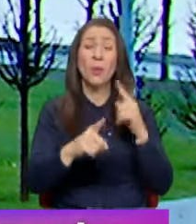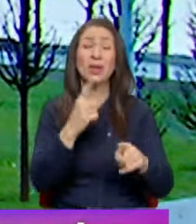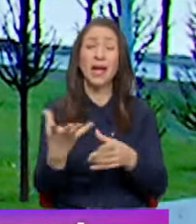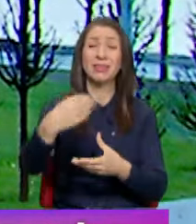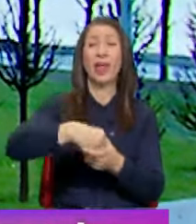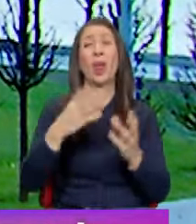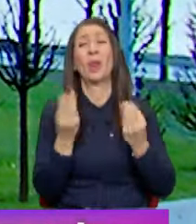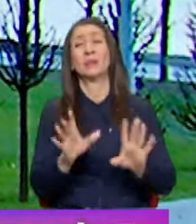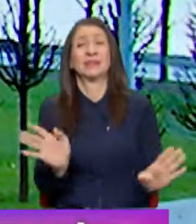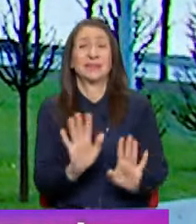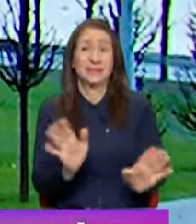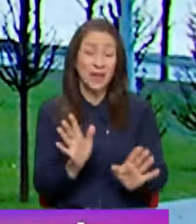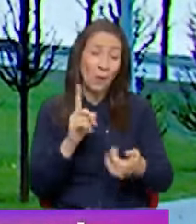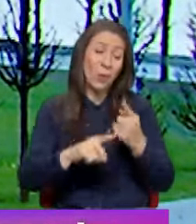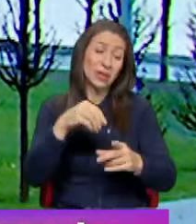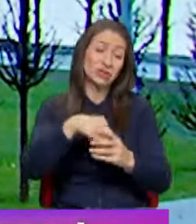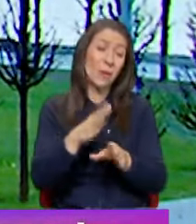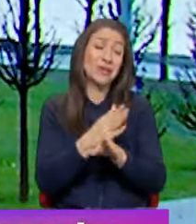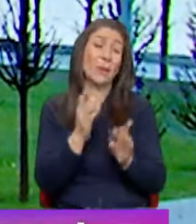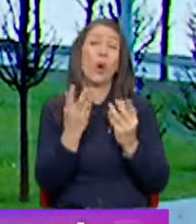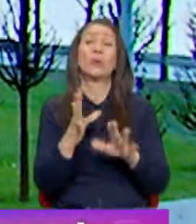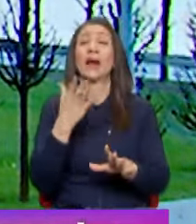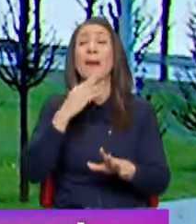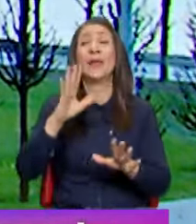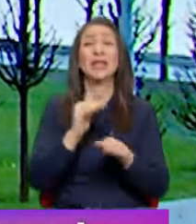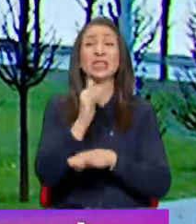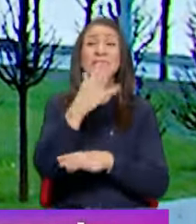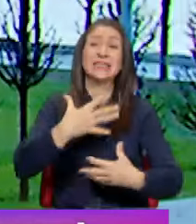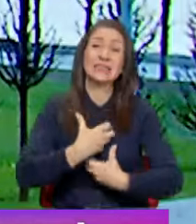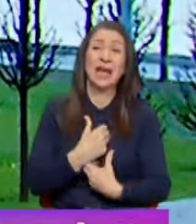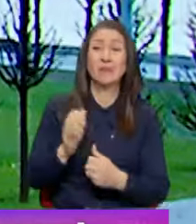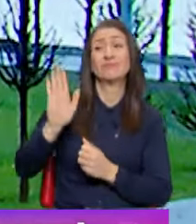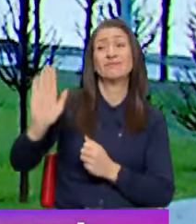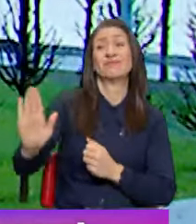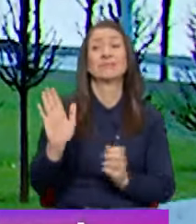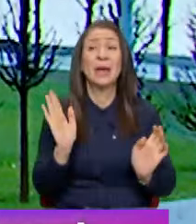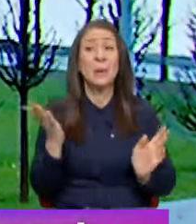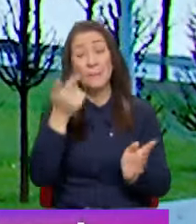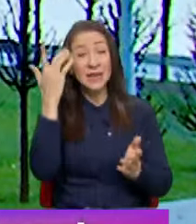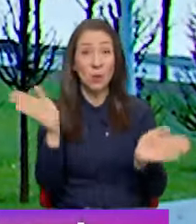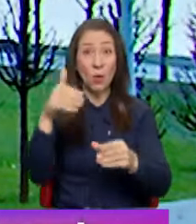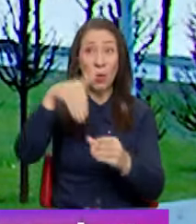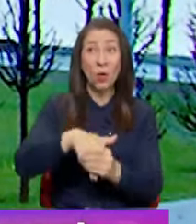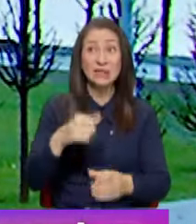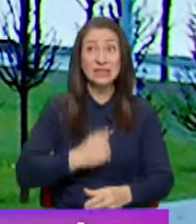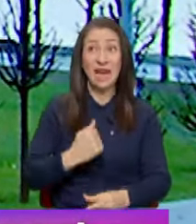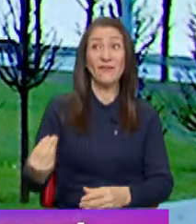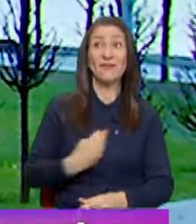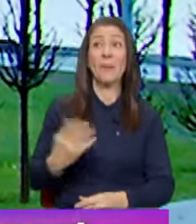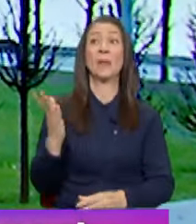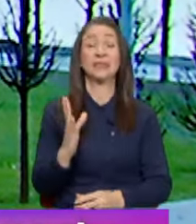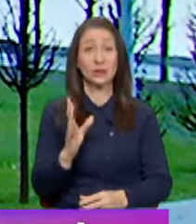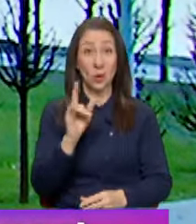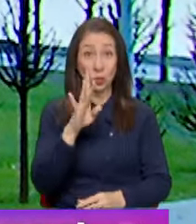konu edilmesin siyasete malzeme edilmesin Eee emeklinin yaşadığı dertler sıkıntılar nee lazım Bir de sandıkta kızar emekli de